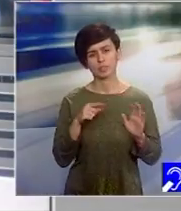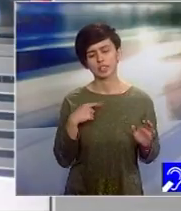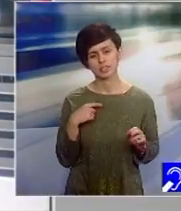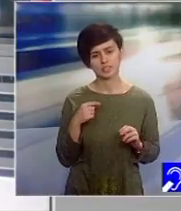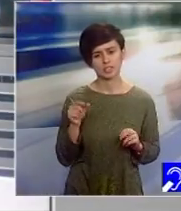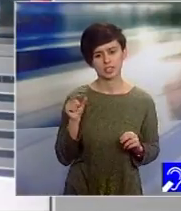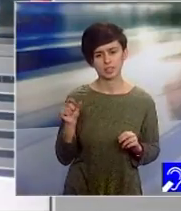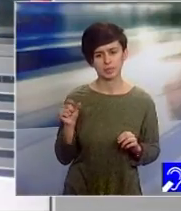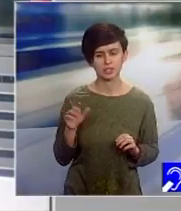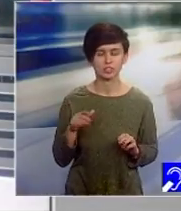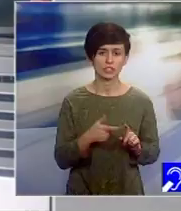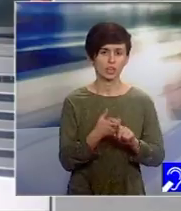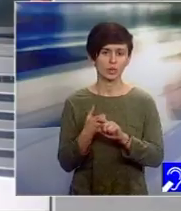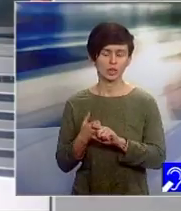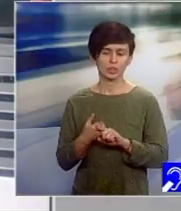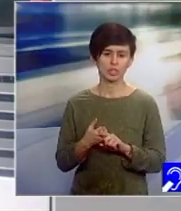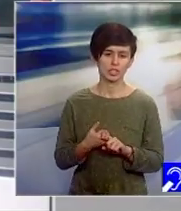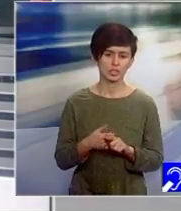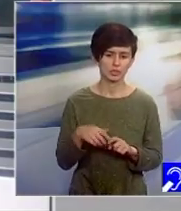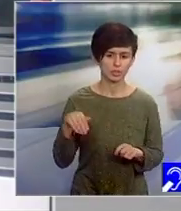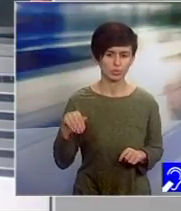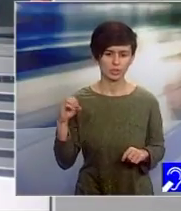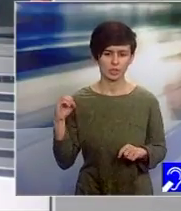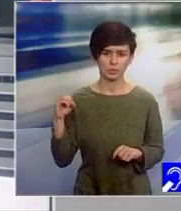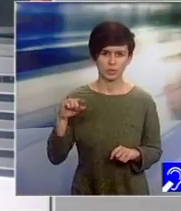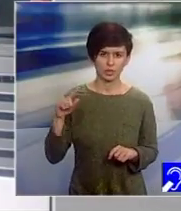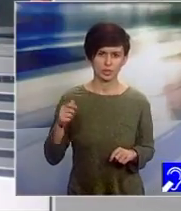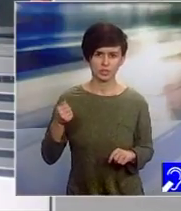legătură imediat cu Mozart.